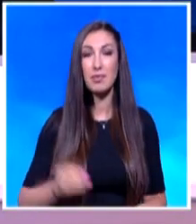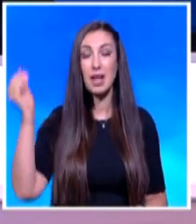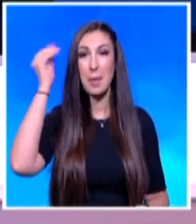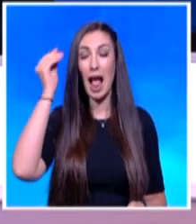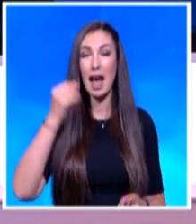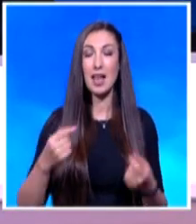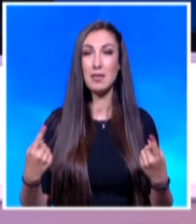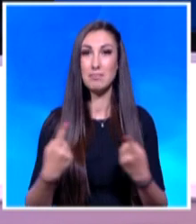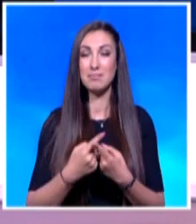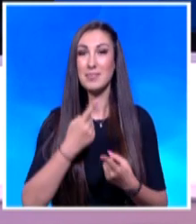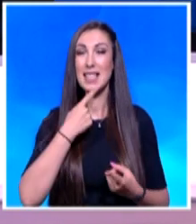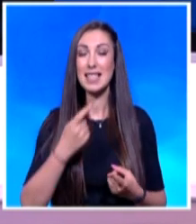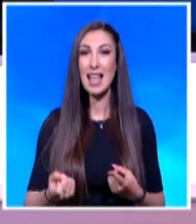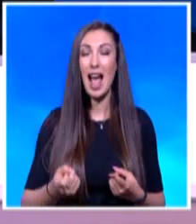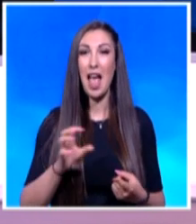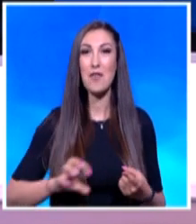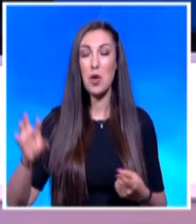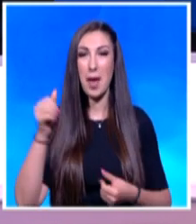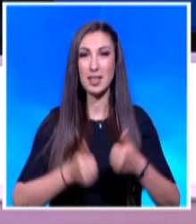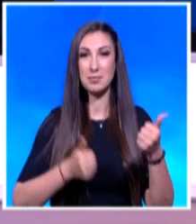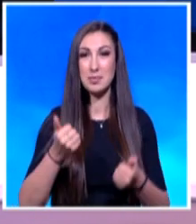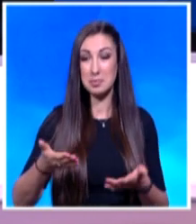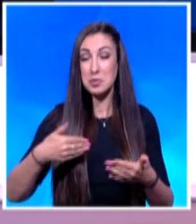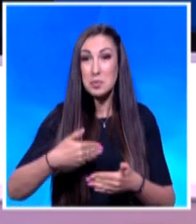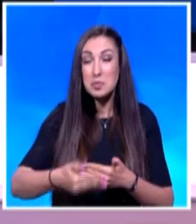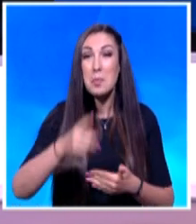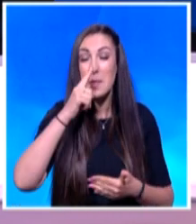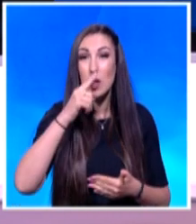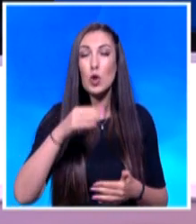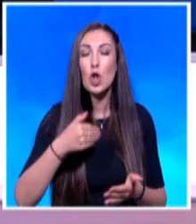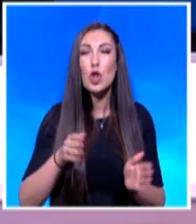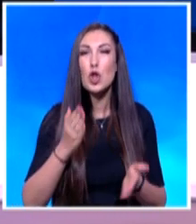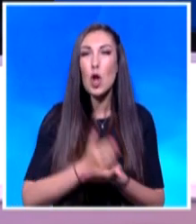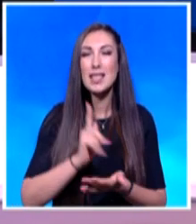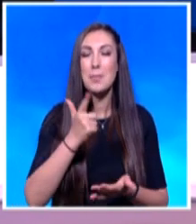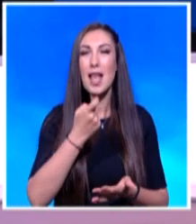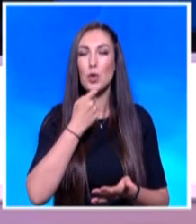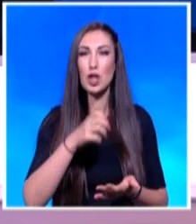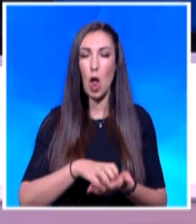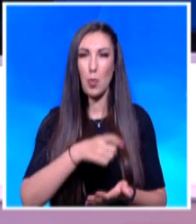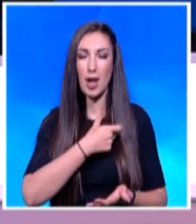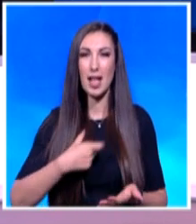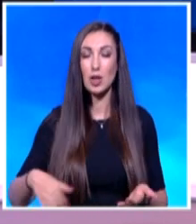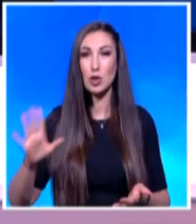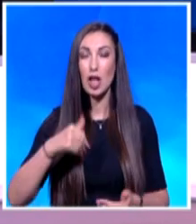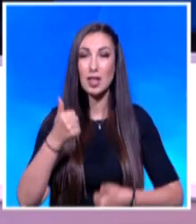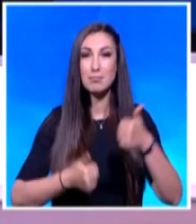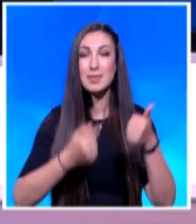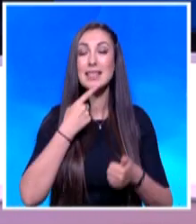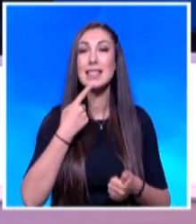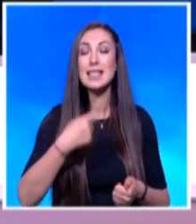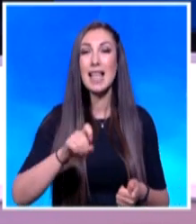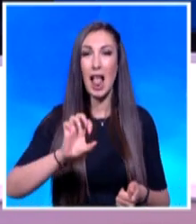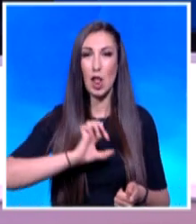България в битка за европейска титула. След броени минути юношеският национален отбор до 17 години ще излезе в спор за златните медали на